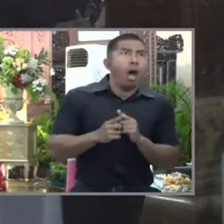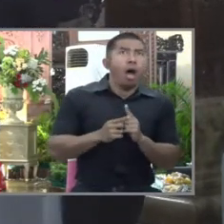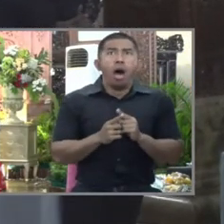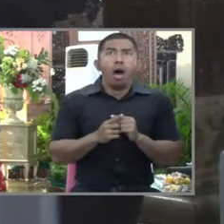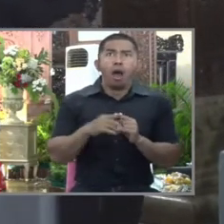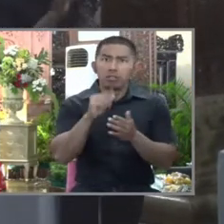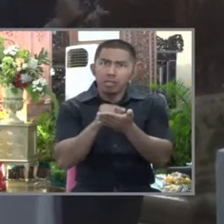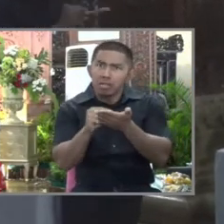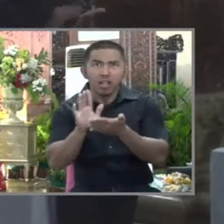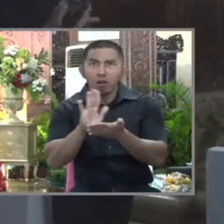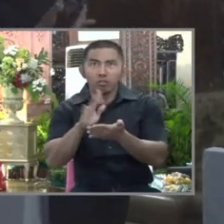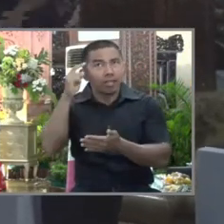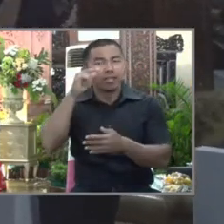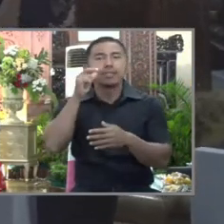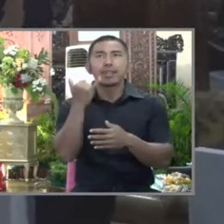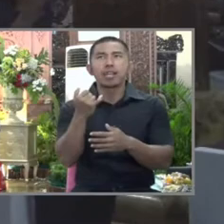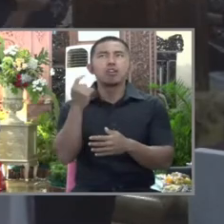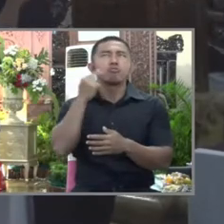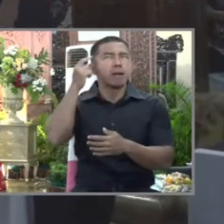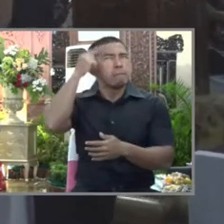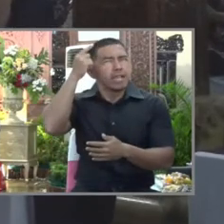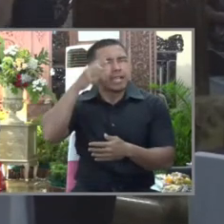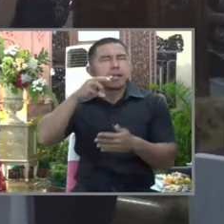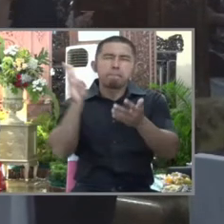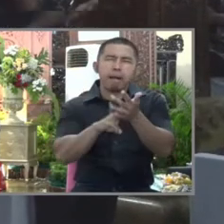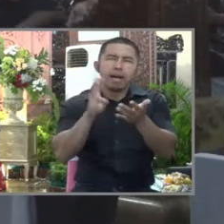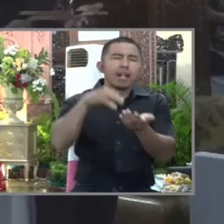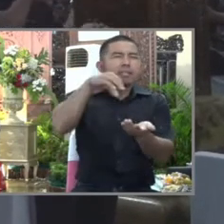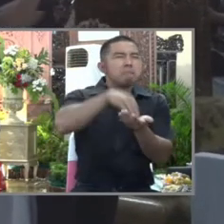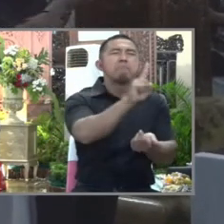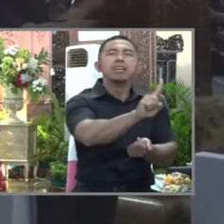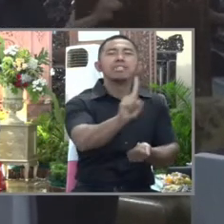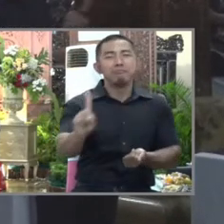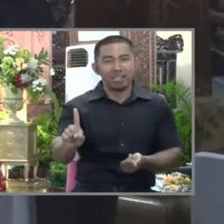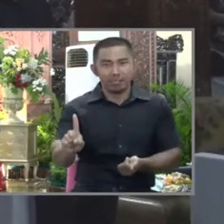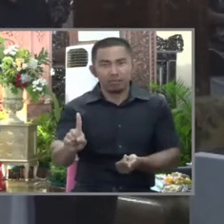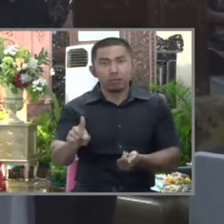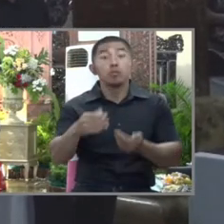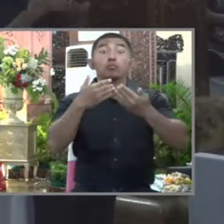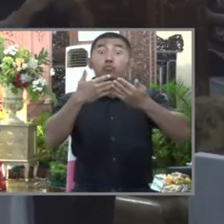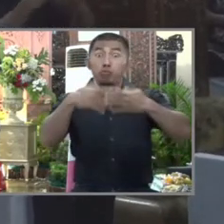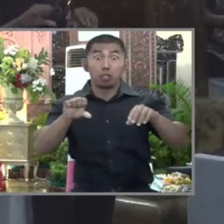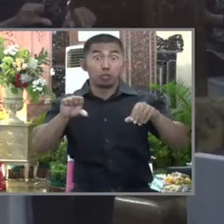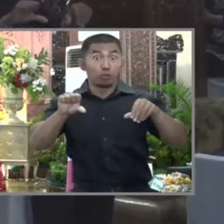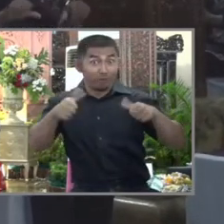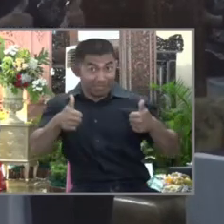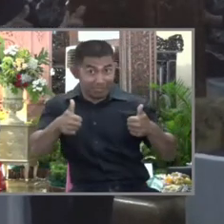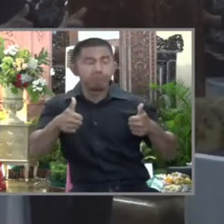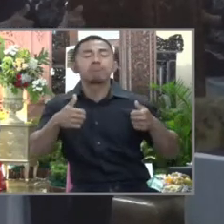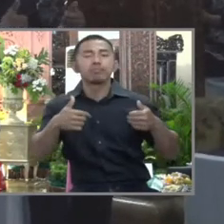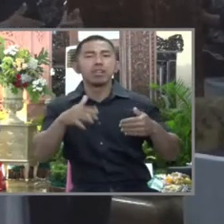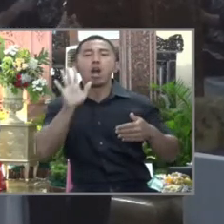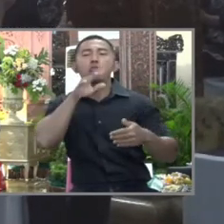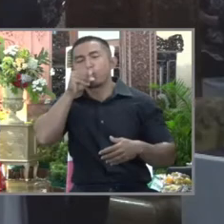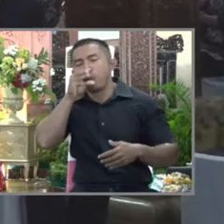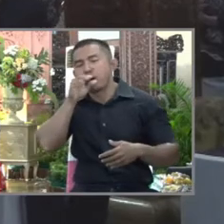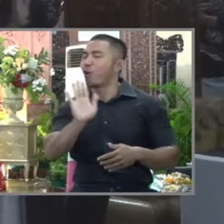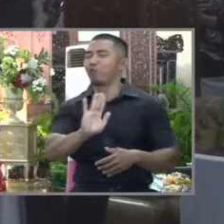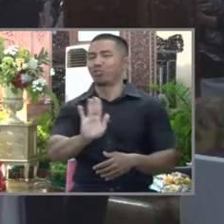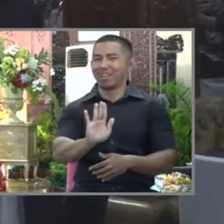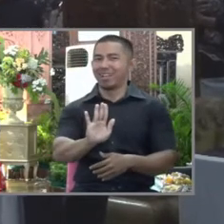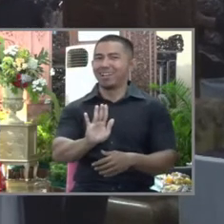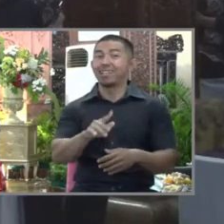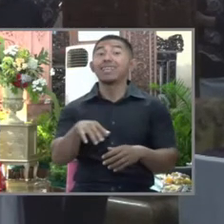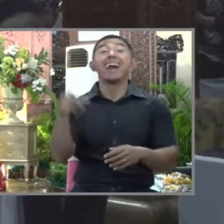nyatet, sekarang pikirkan problem yang ada di tempat panjenengan apa. Yang sudah sukses berhasil, gak usah diomongkan.